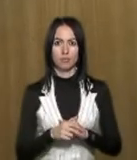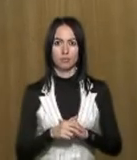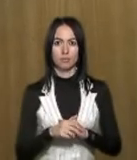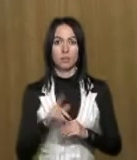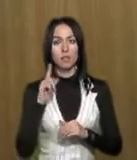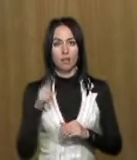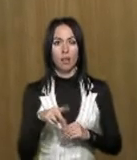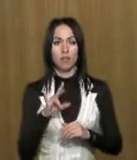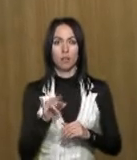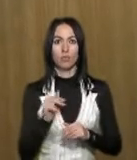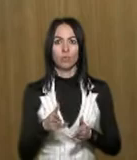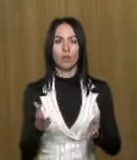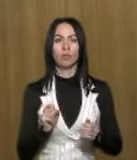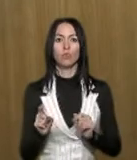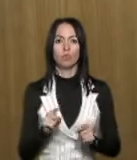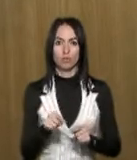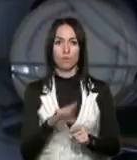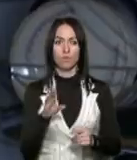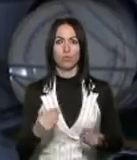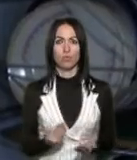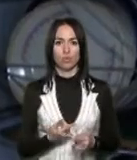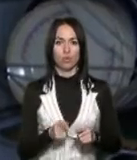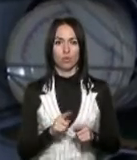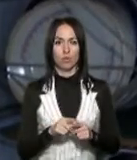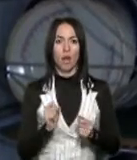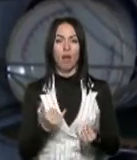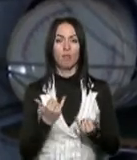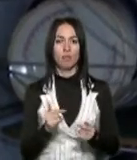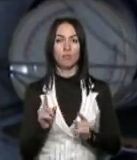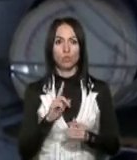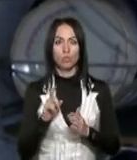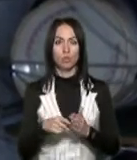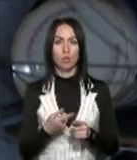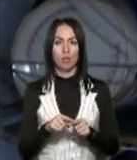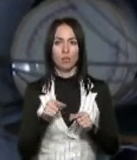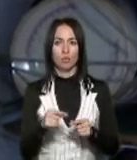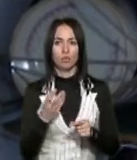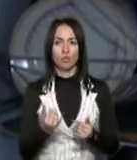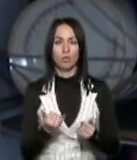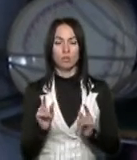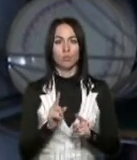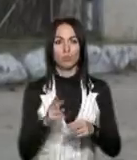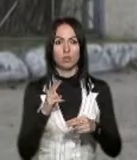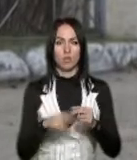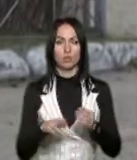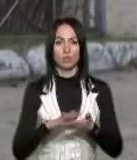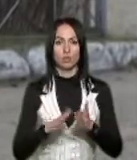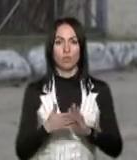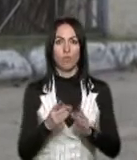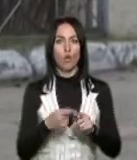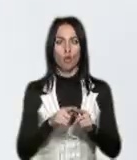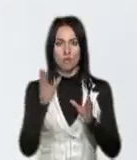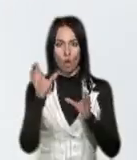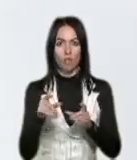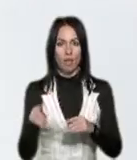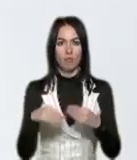Знали, а що, він всю життя так іде. А тепер що узнали ось зараз, тому що кінчається договір. Ці котельні подають тепло